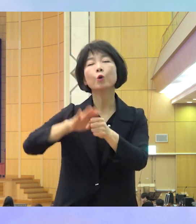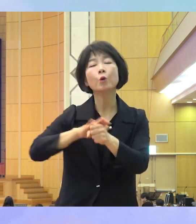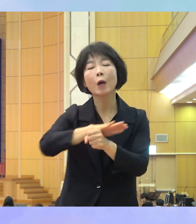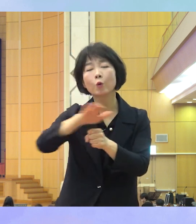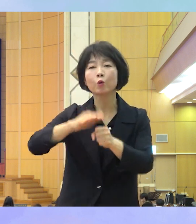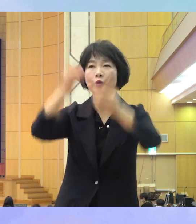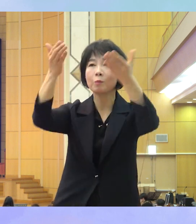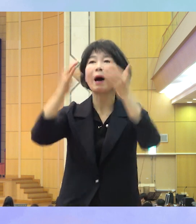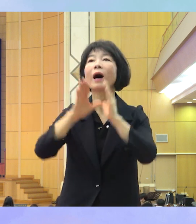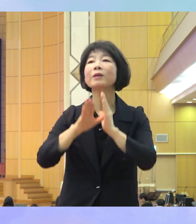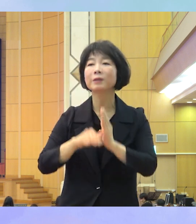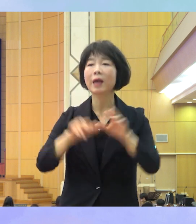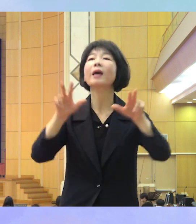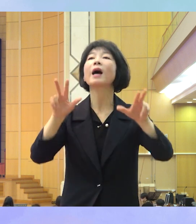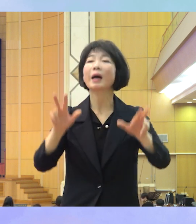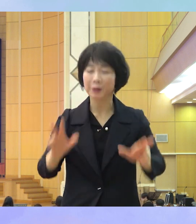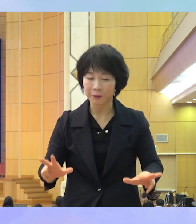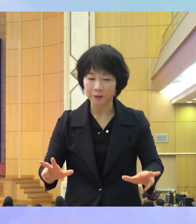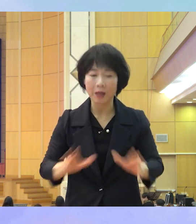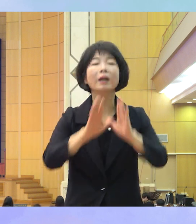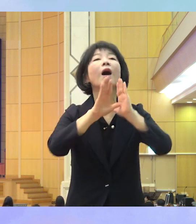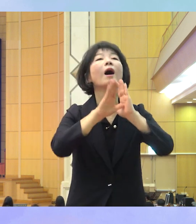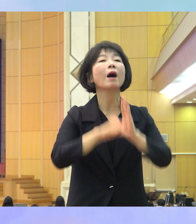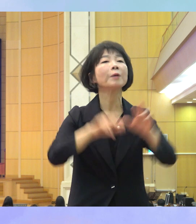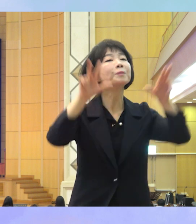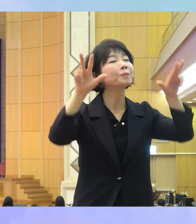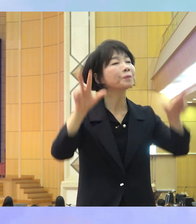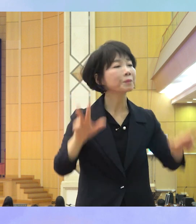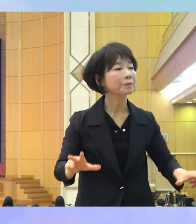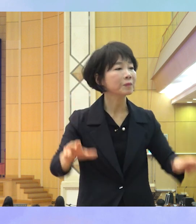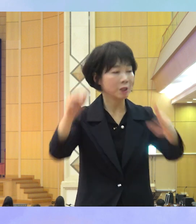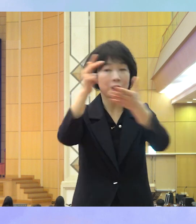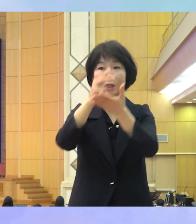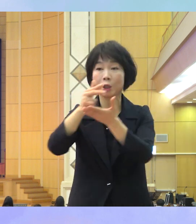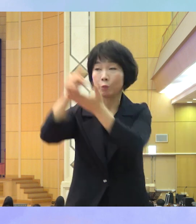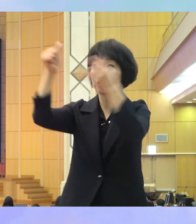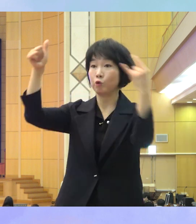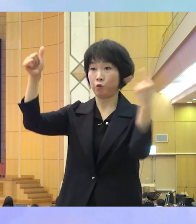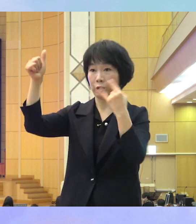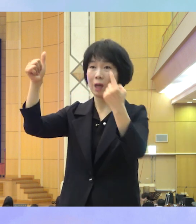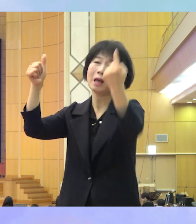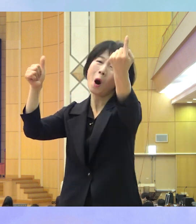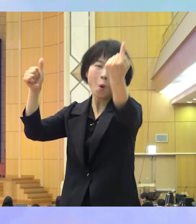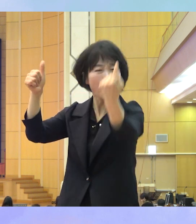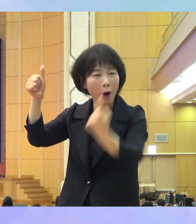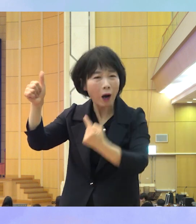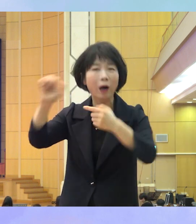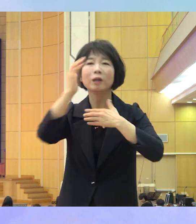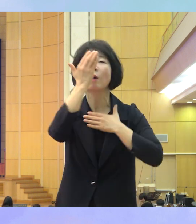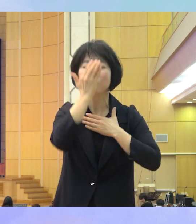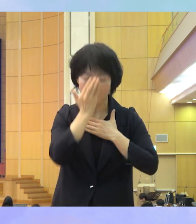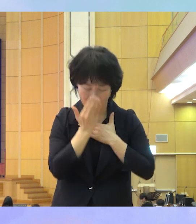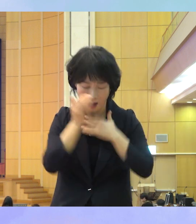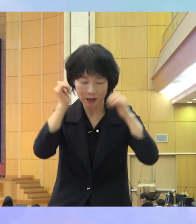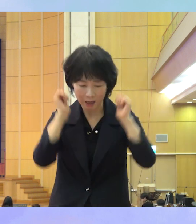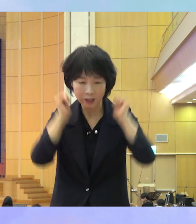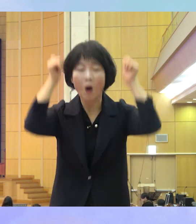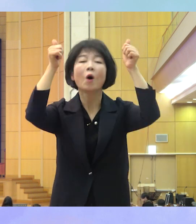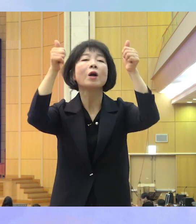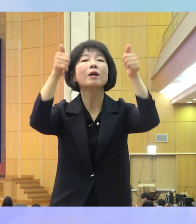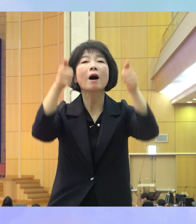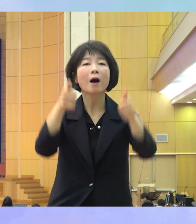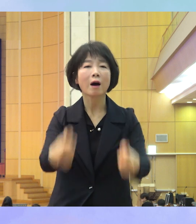이때라 주의 긍휼 받을 때가 이때라. 지금 주께 나와